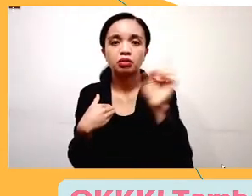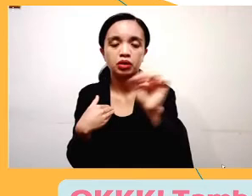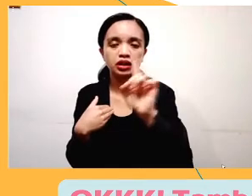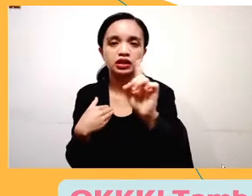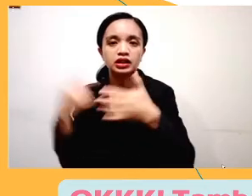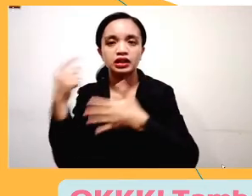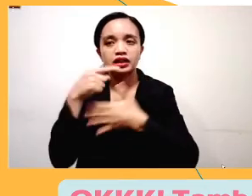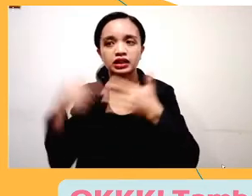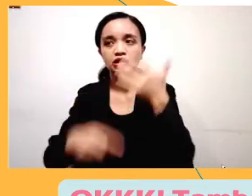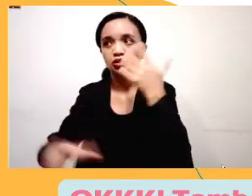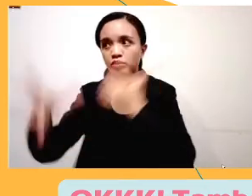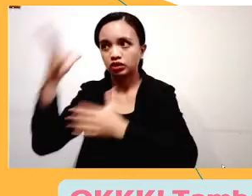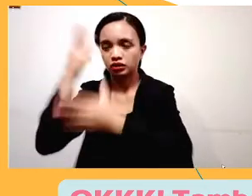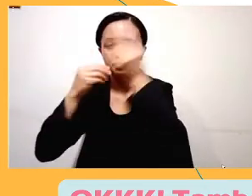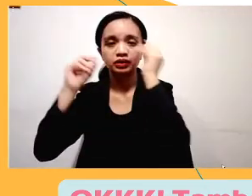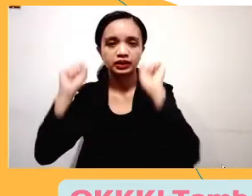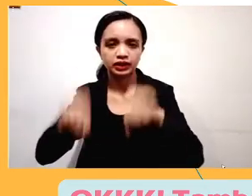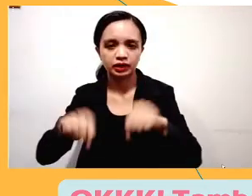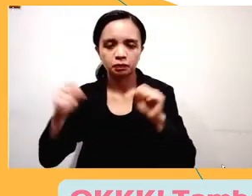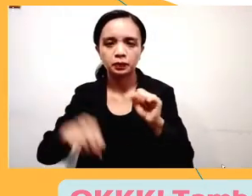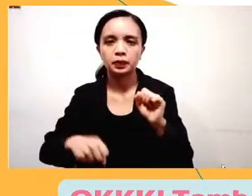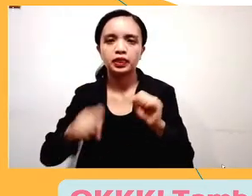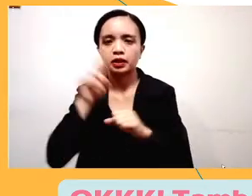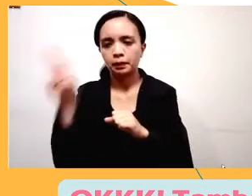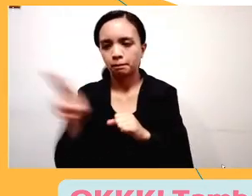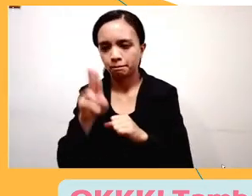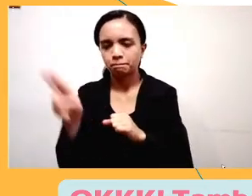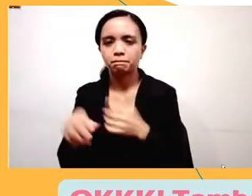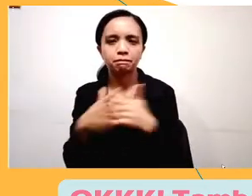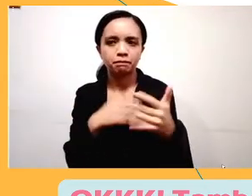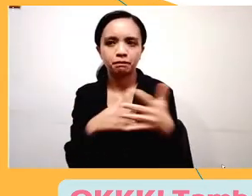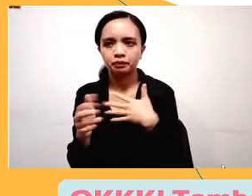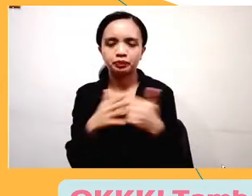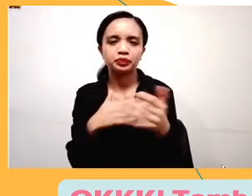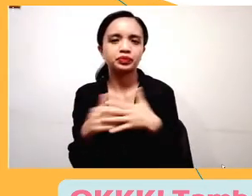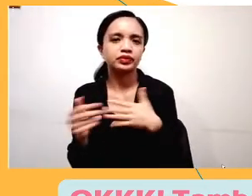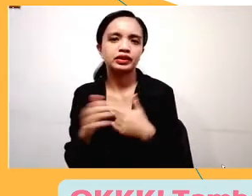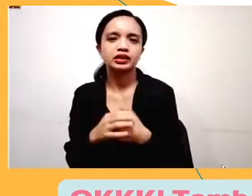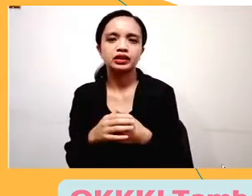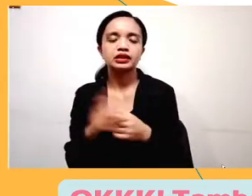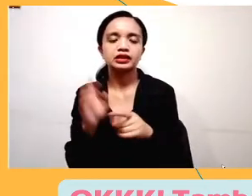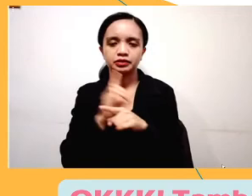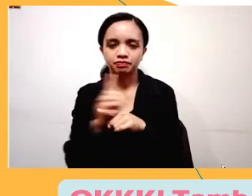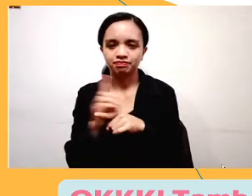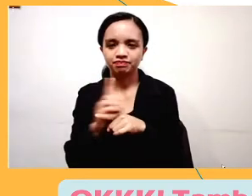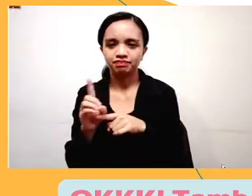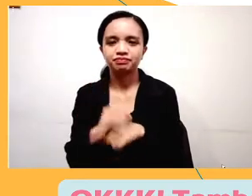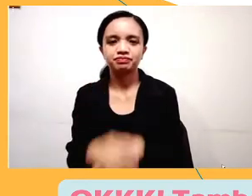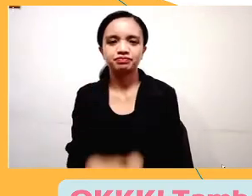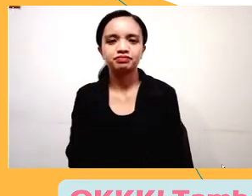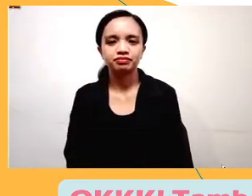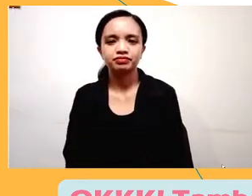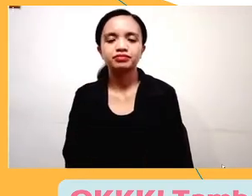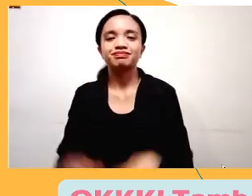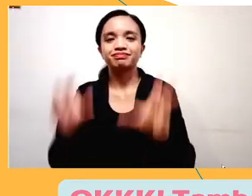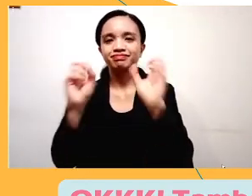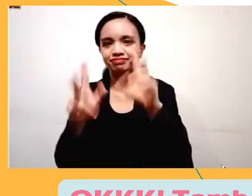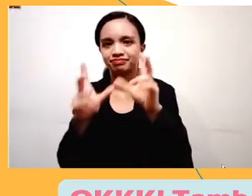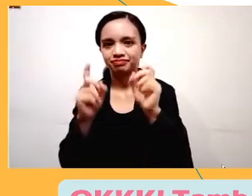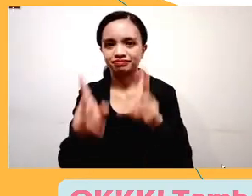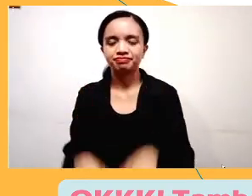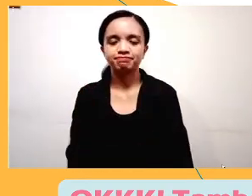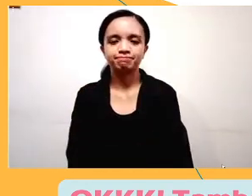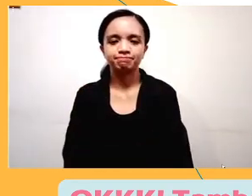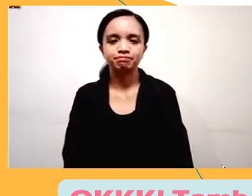natututunan na pwede i-apply sa isang field na ginagawa mo. Kaya interdisciplinary na ang buhay ngayon. Okay? That's it.